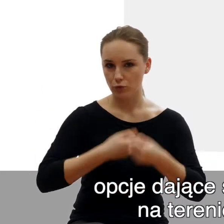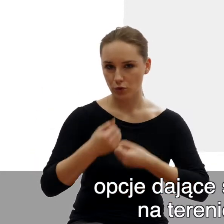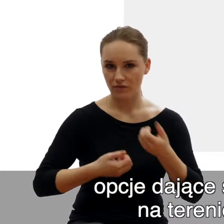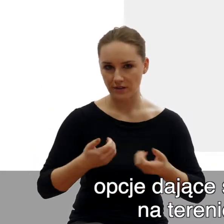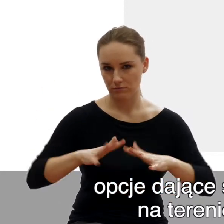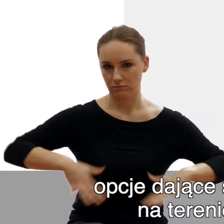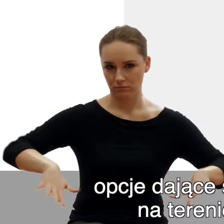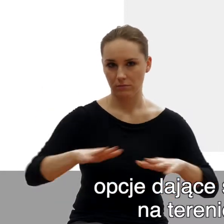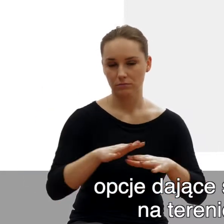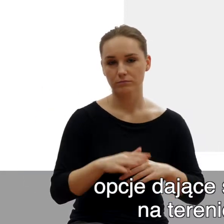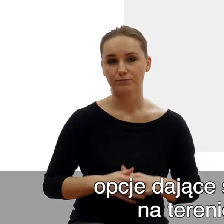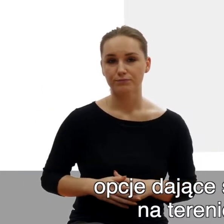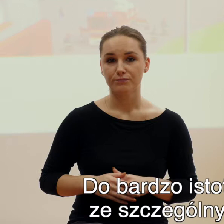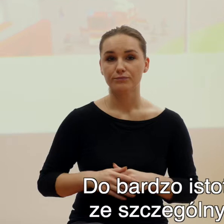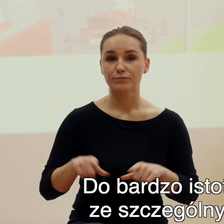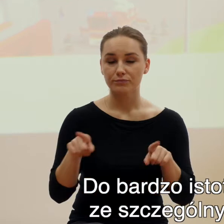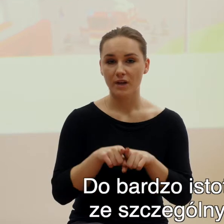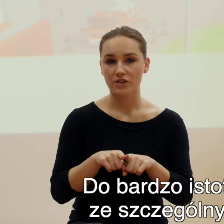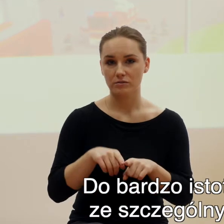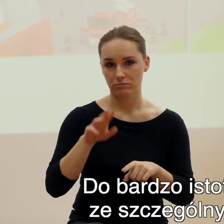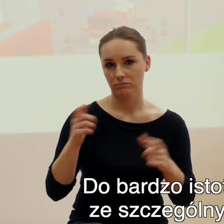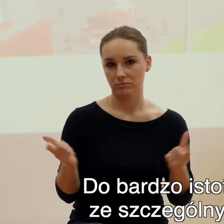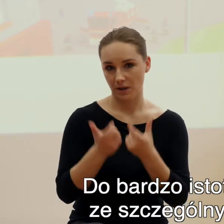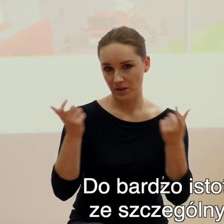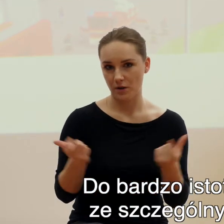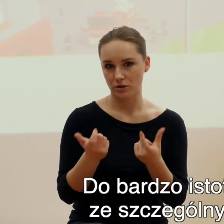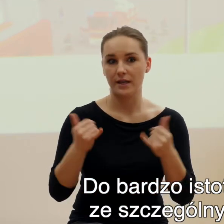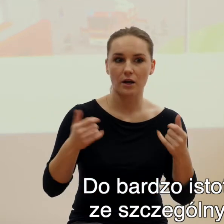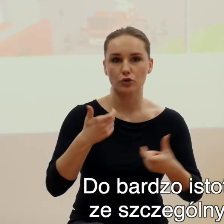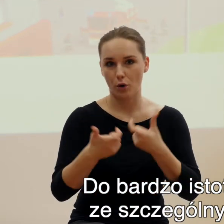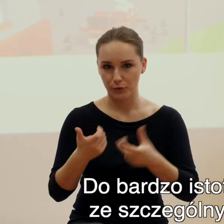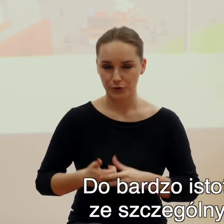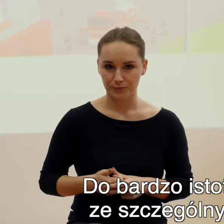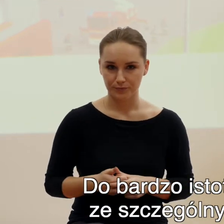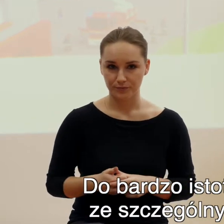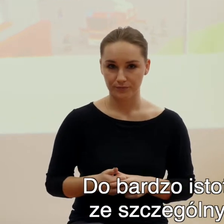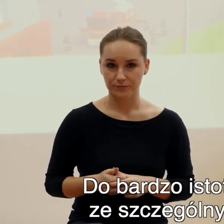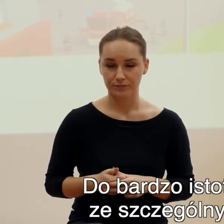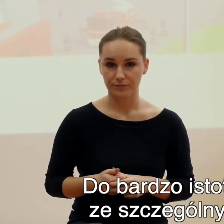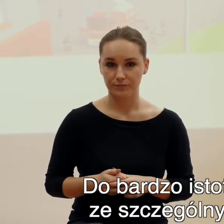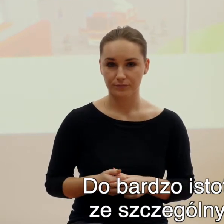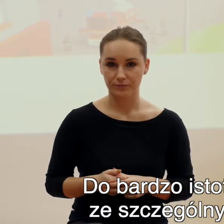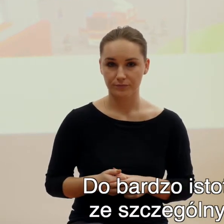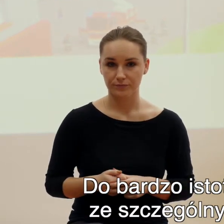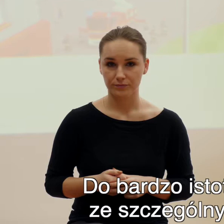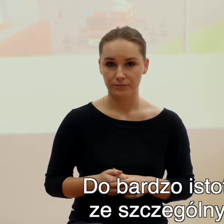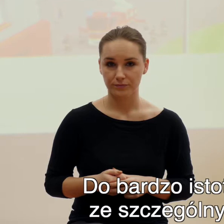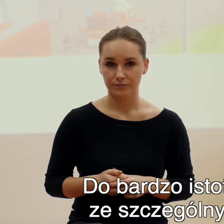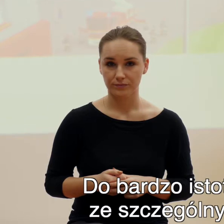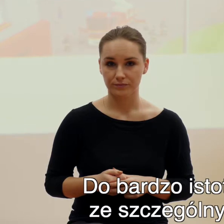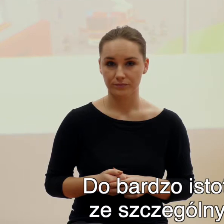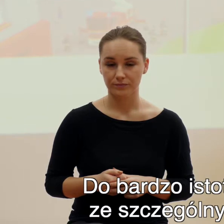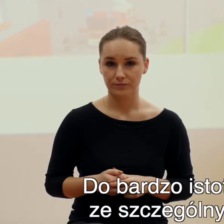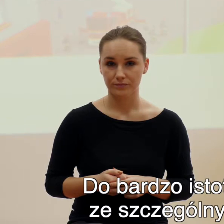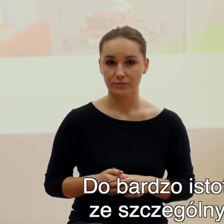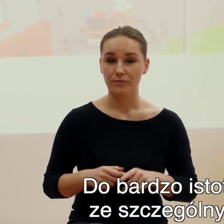w sytuacji zagrożenia. Do bardzo istotnej części dbałości o bezpieczeństwo osób ze